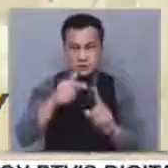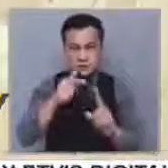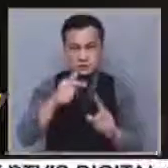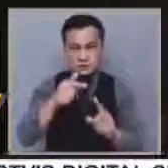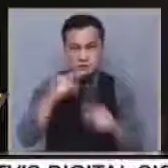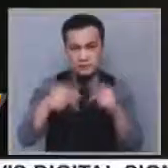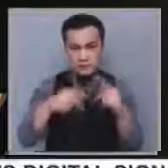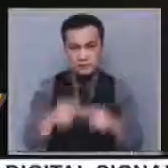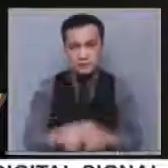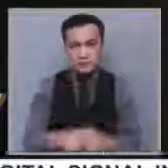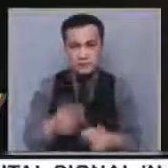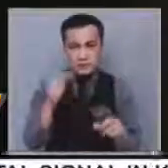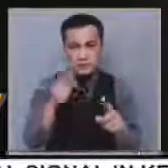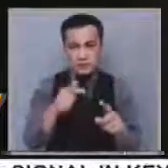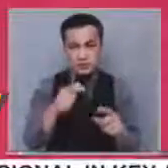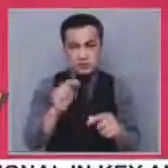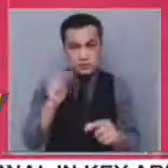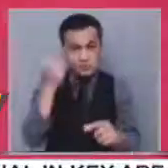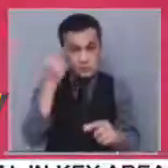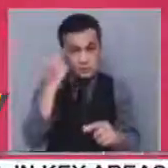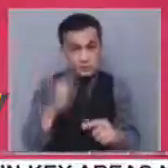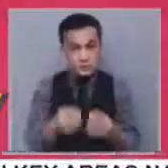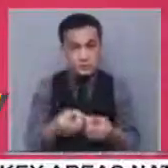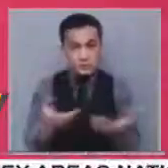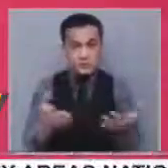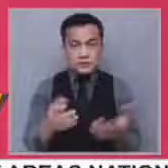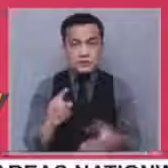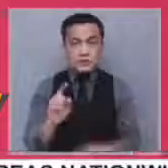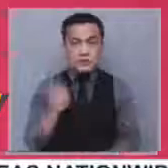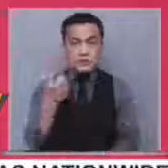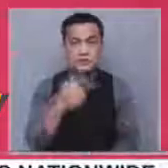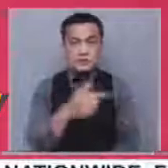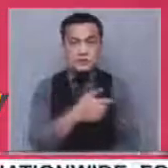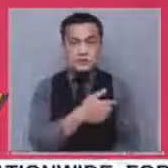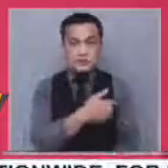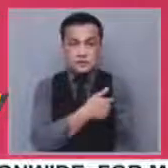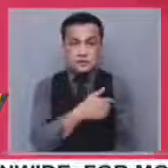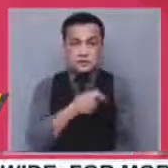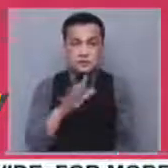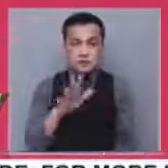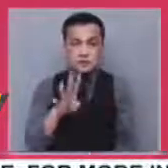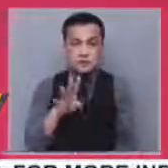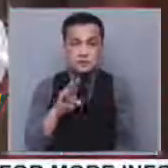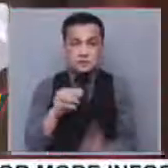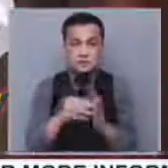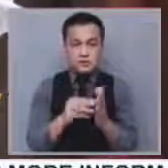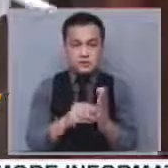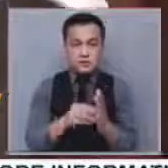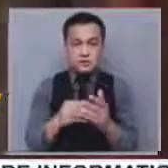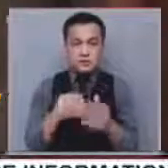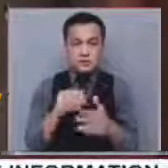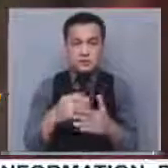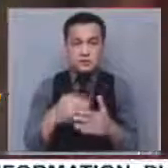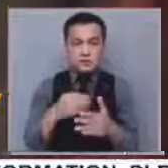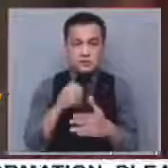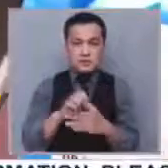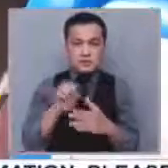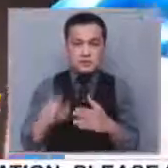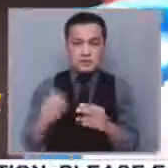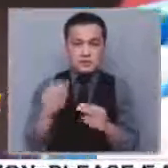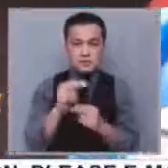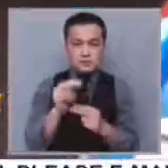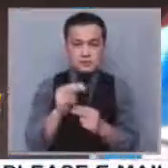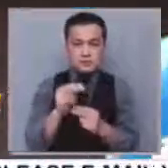rin ang pamahalaan na mabigyan ng first dose ang 54 million na katao bago magtapos ang Nobyembre at maging